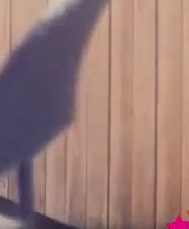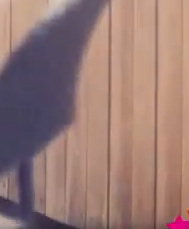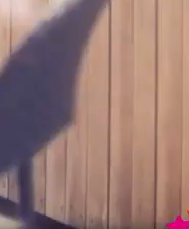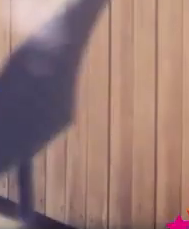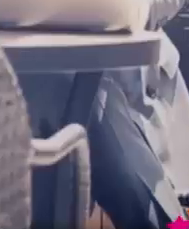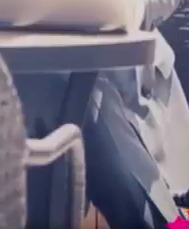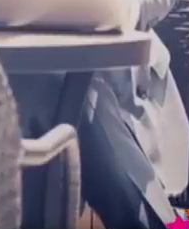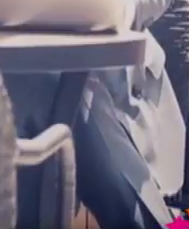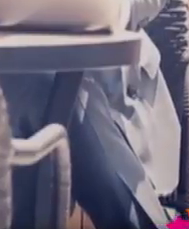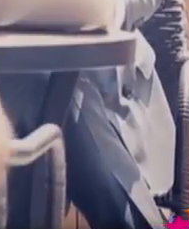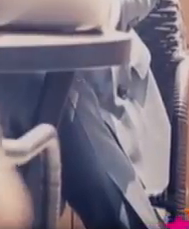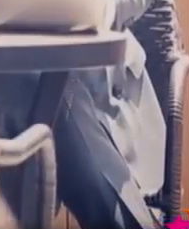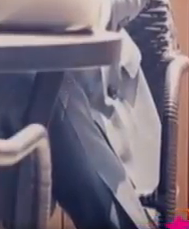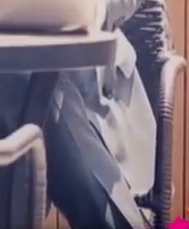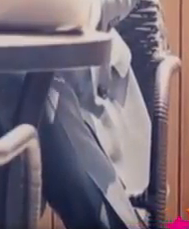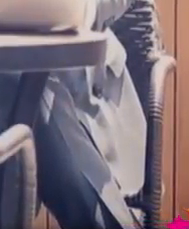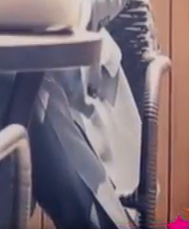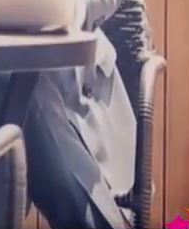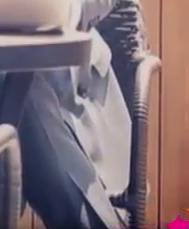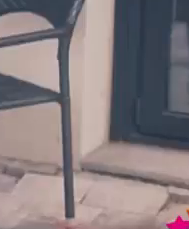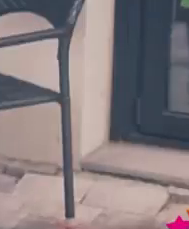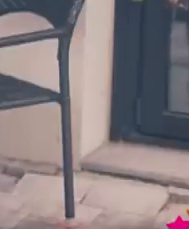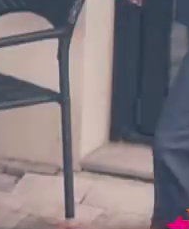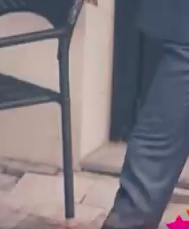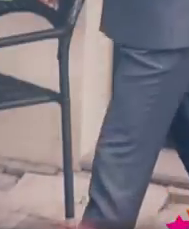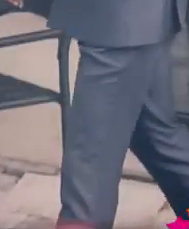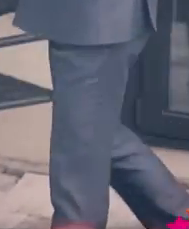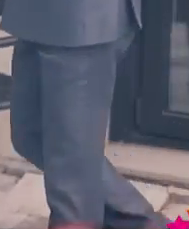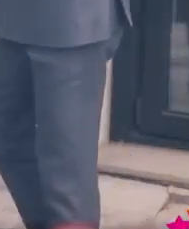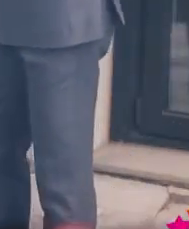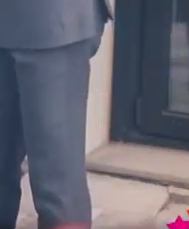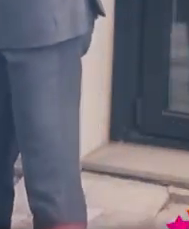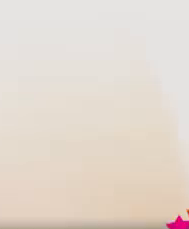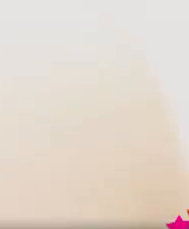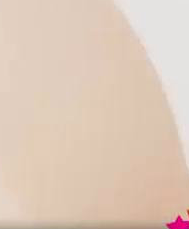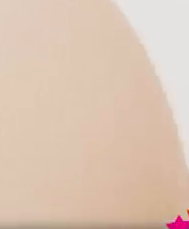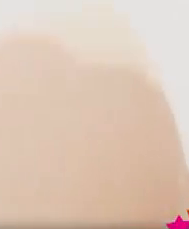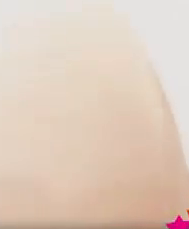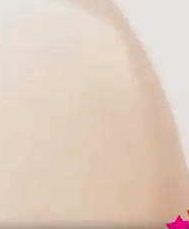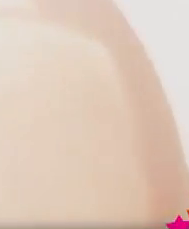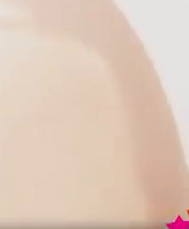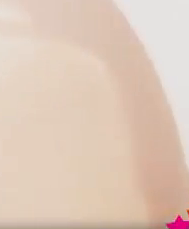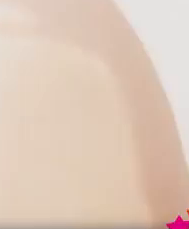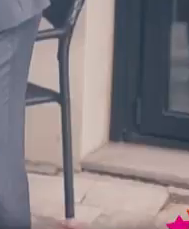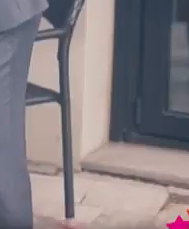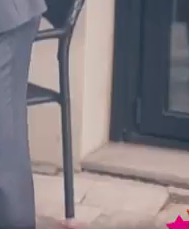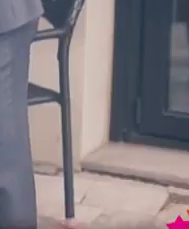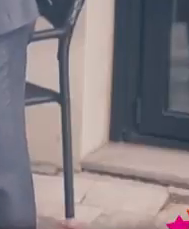나의